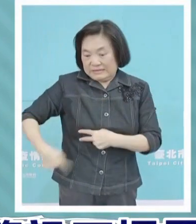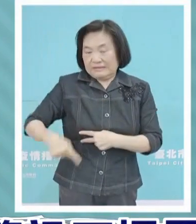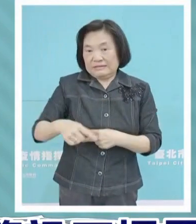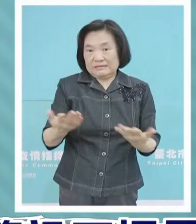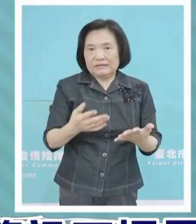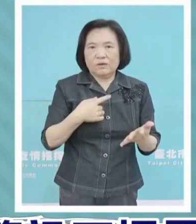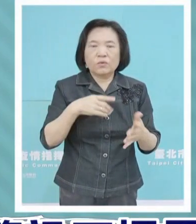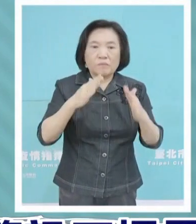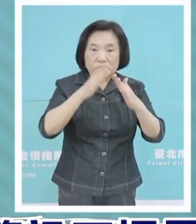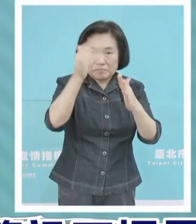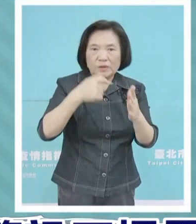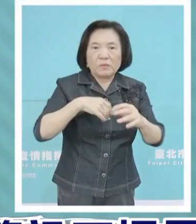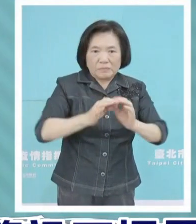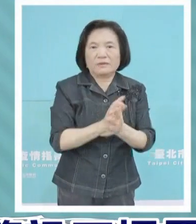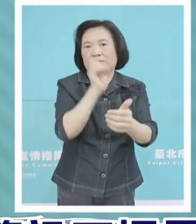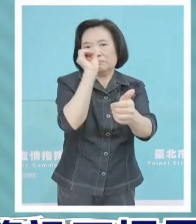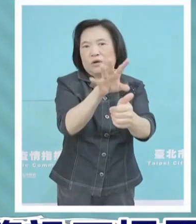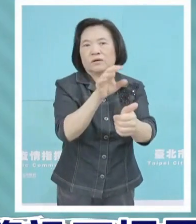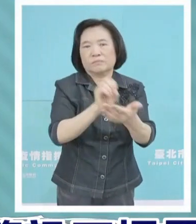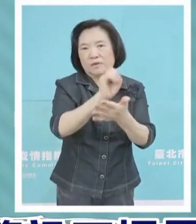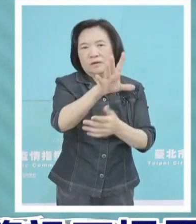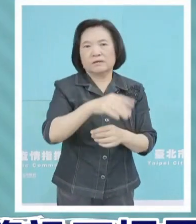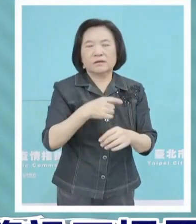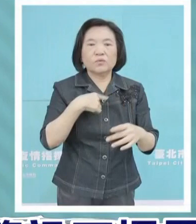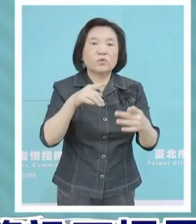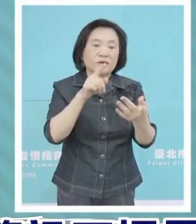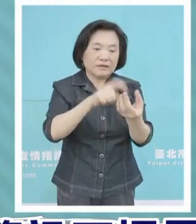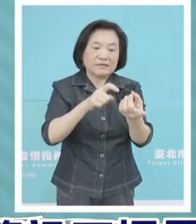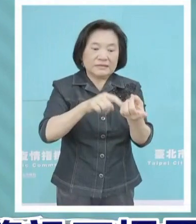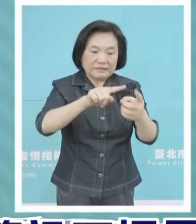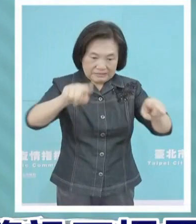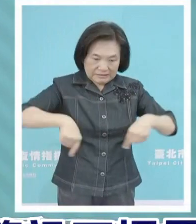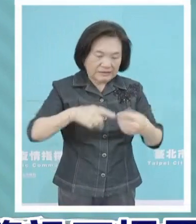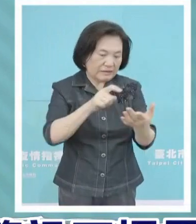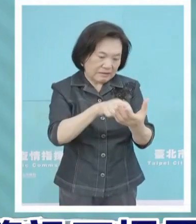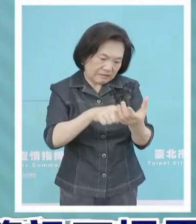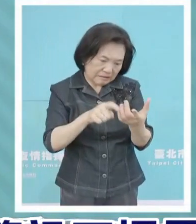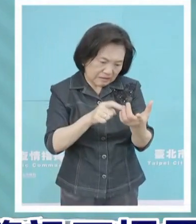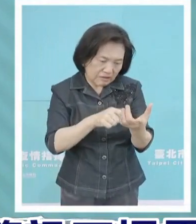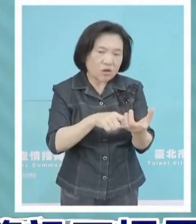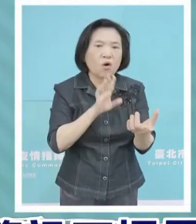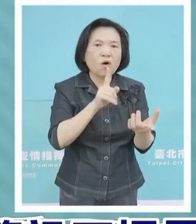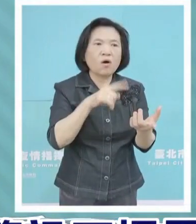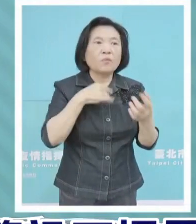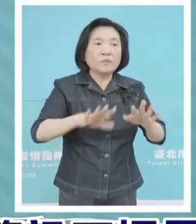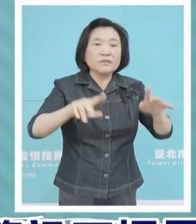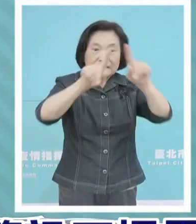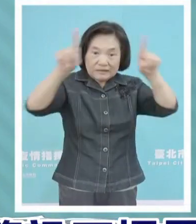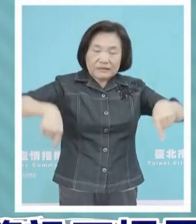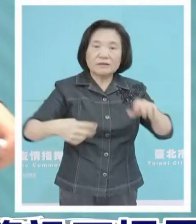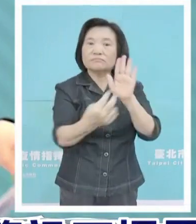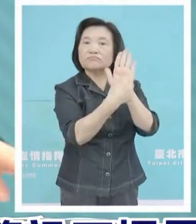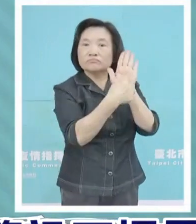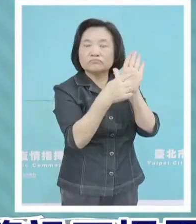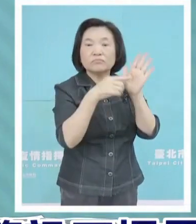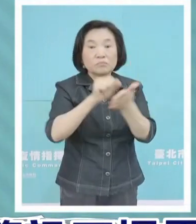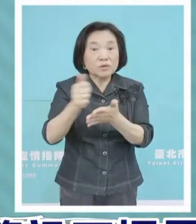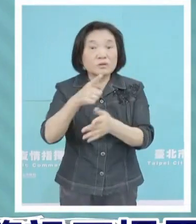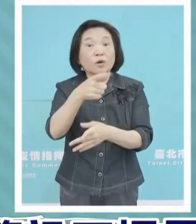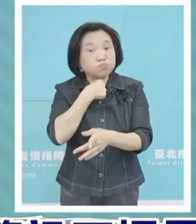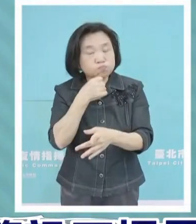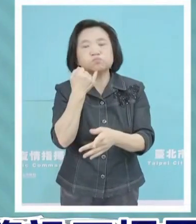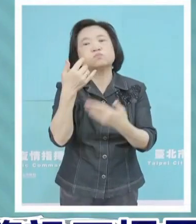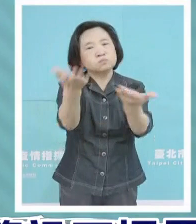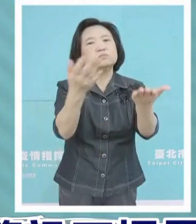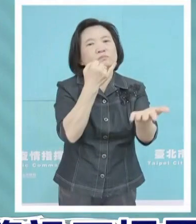我把我的简讯全部都露出来，所以今天我们所有的简讯都可以提供给媒体朋友，也就是在过程